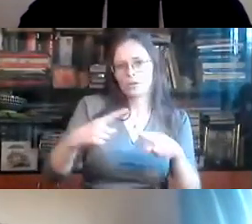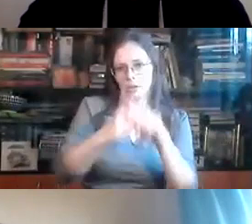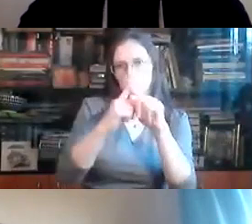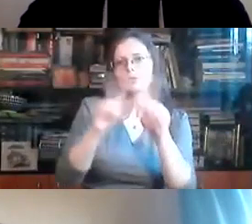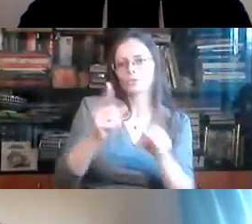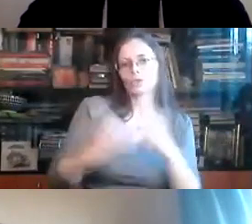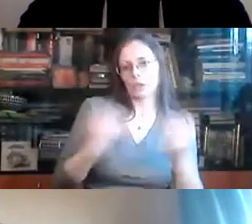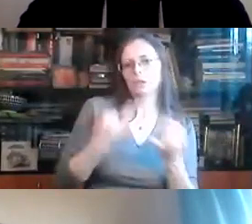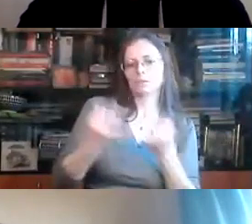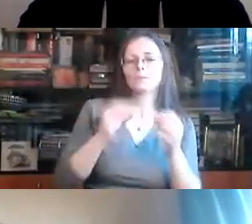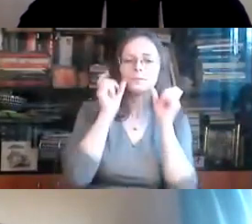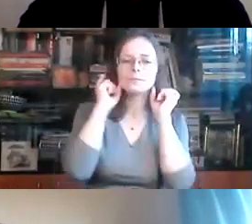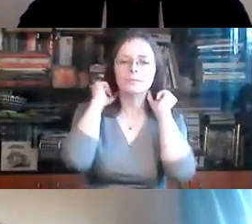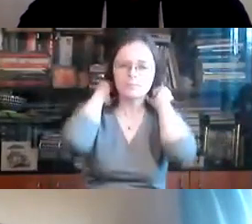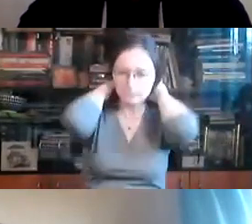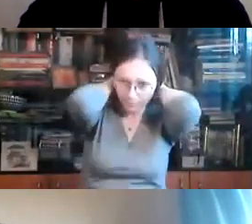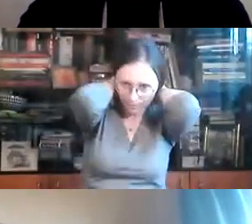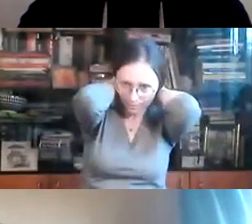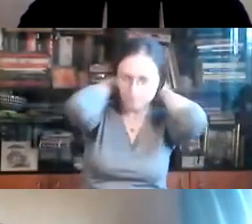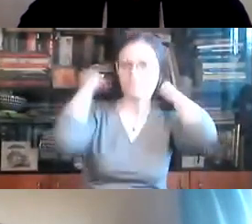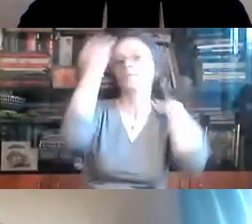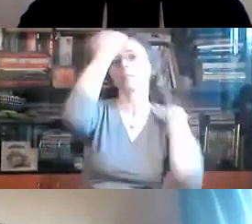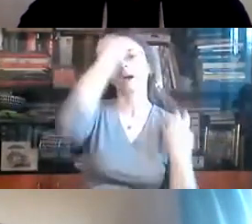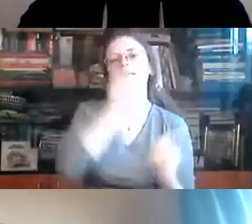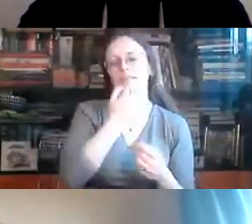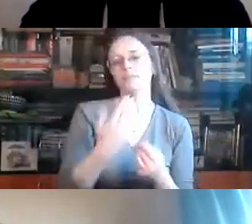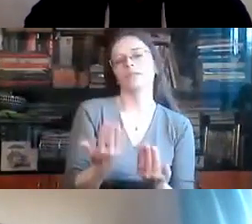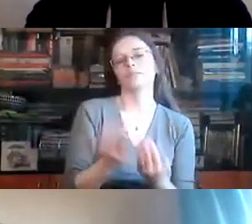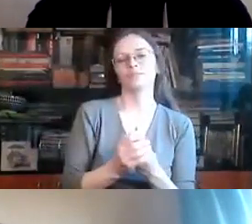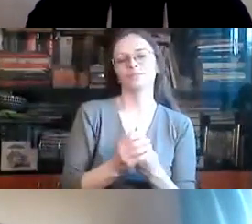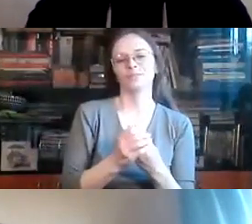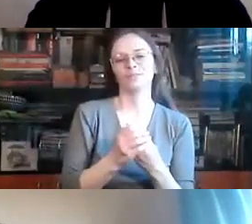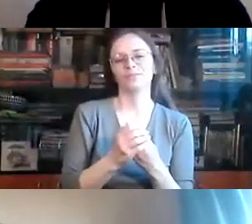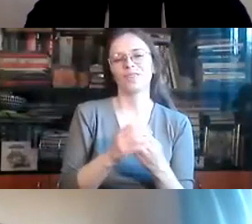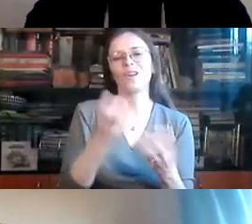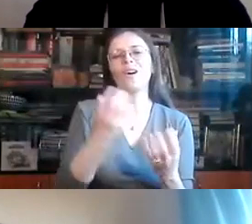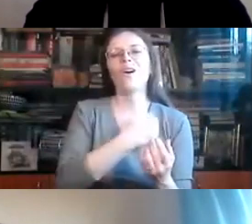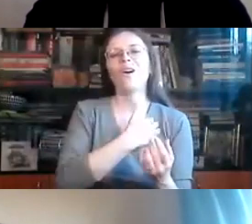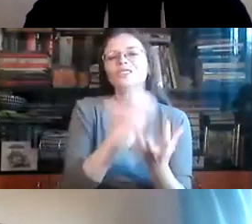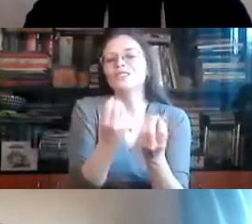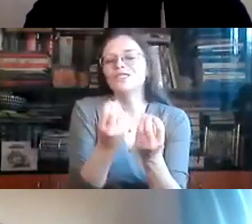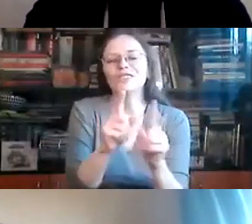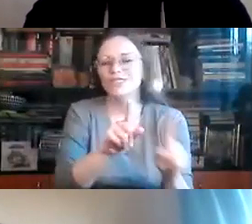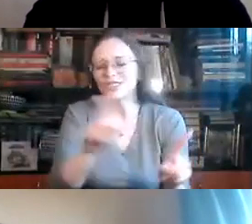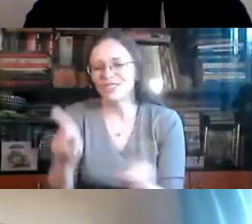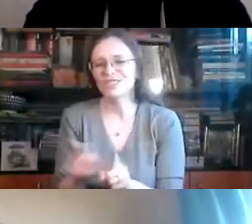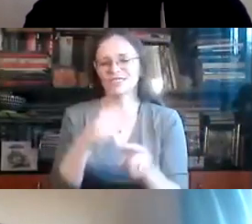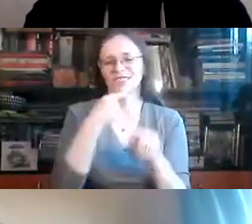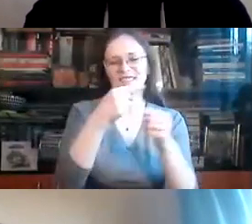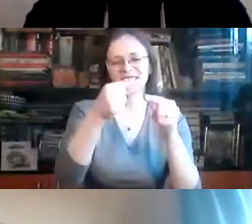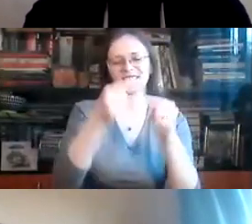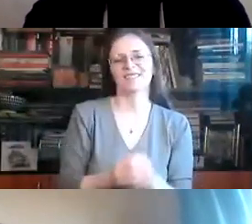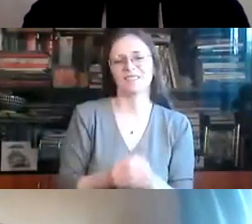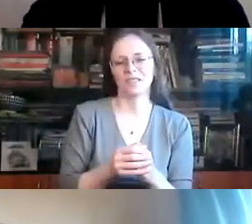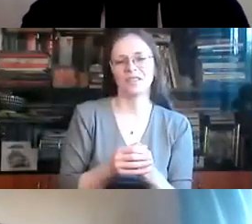Спасибо большое. Ну, да, так всегда хочется успеть прыгнуть. Спасибо, Виталий, большое.